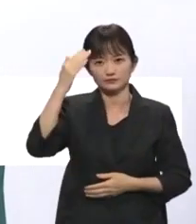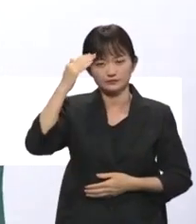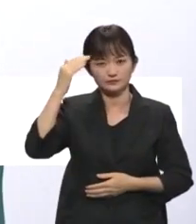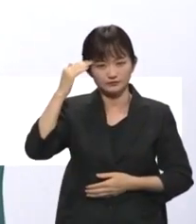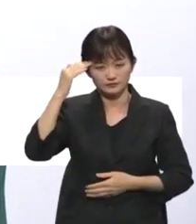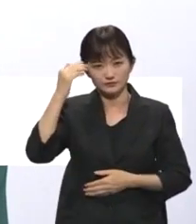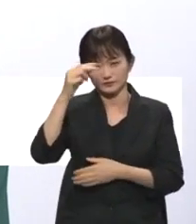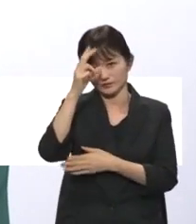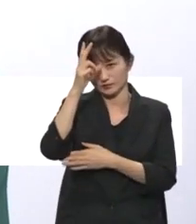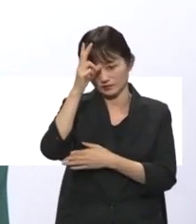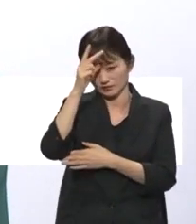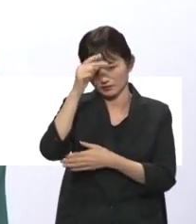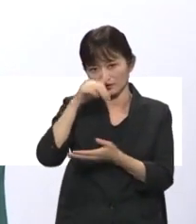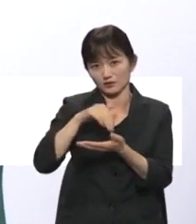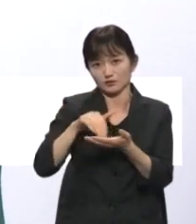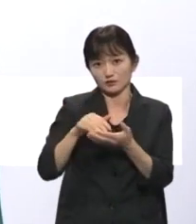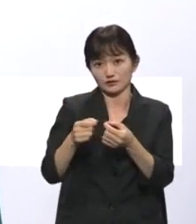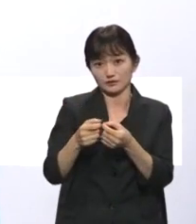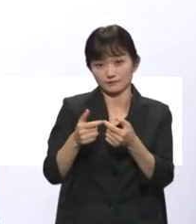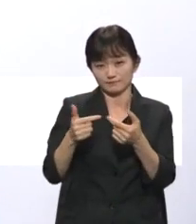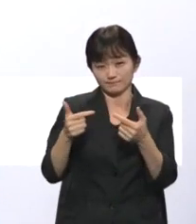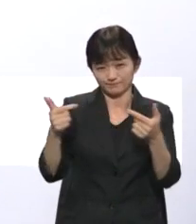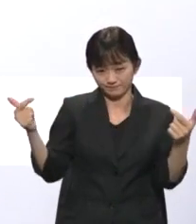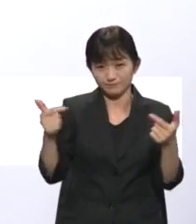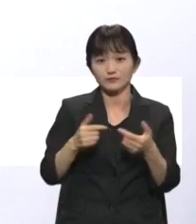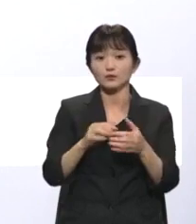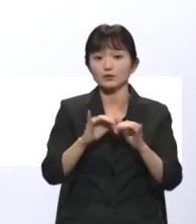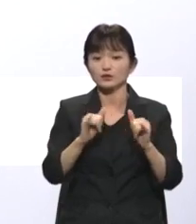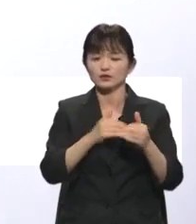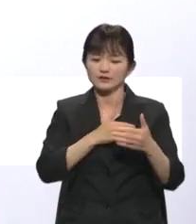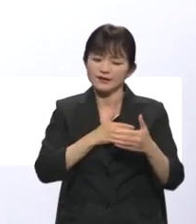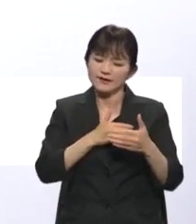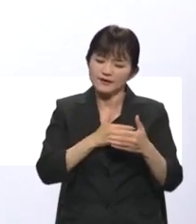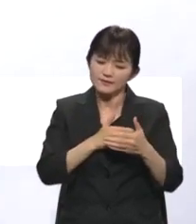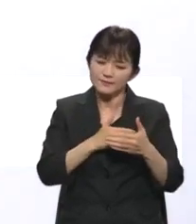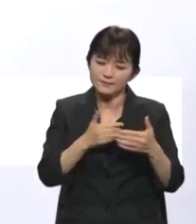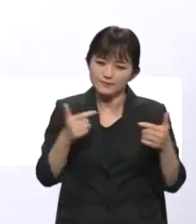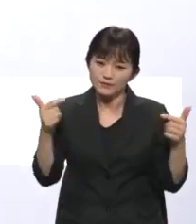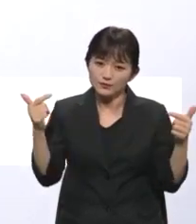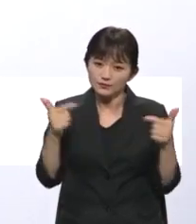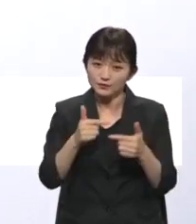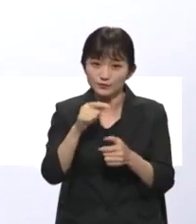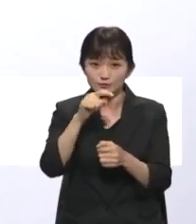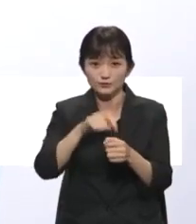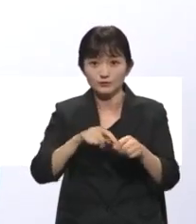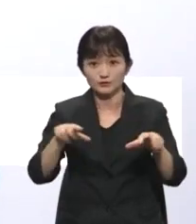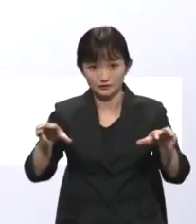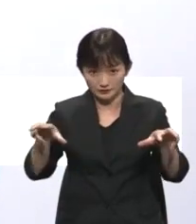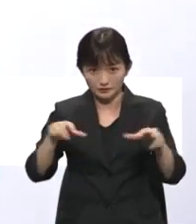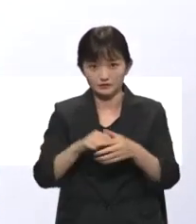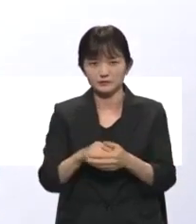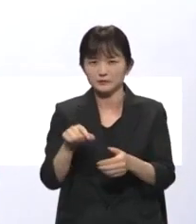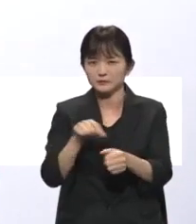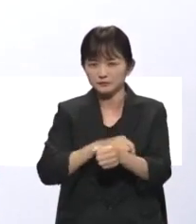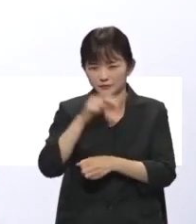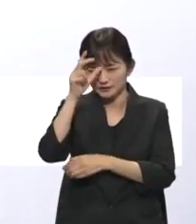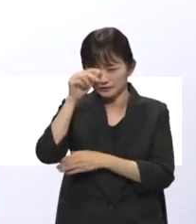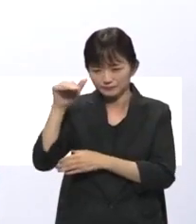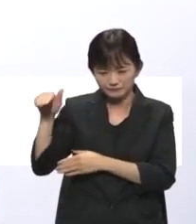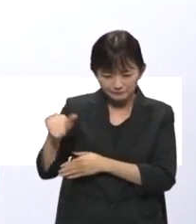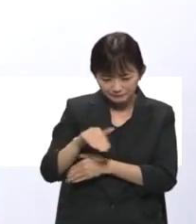한층 강화하겠습니다. 국민 불안감이 해소될 때까지 지금의 특별 치안 활동을